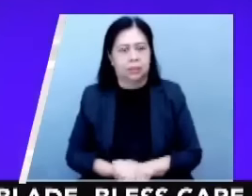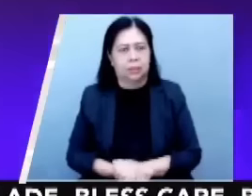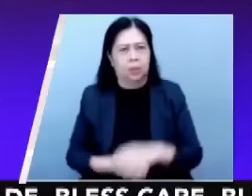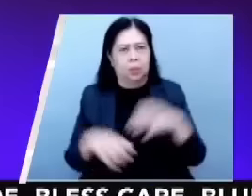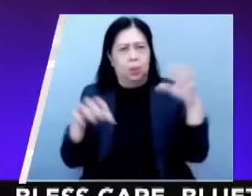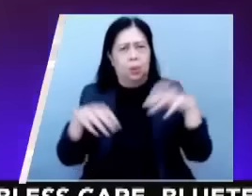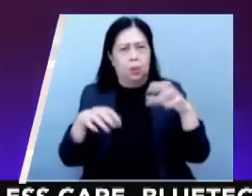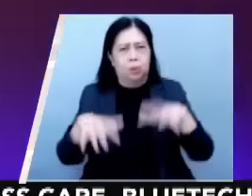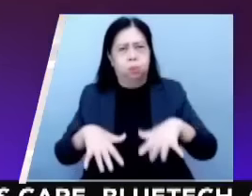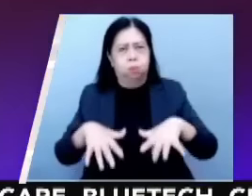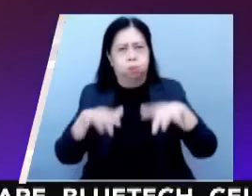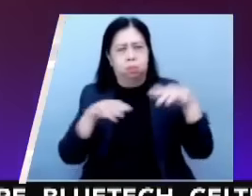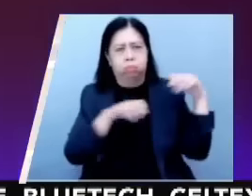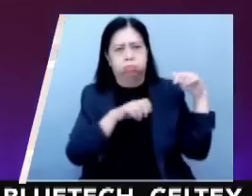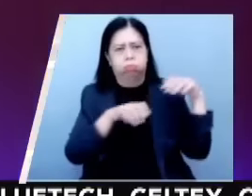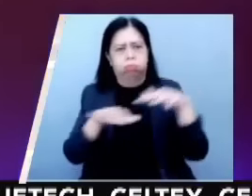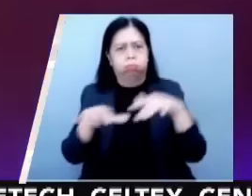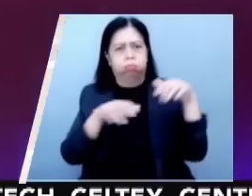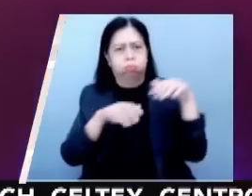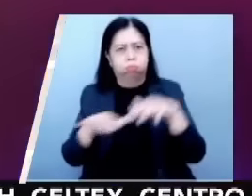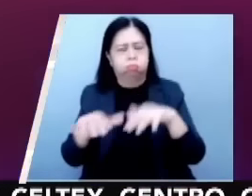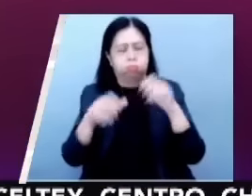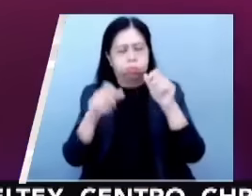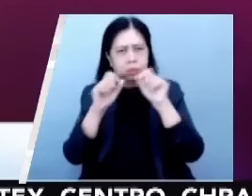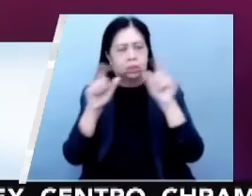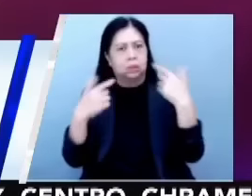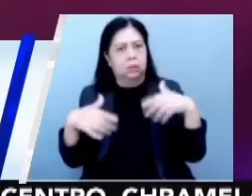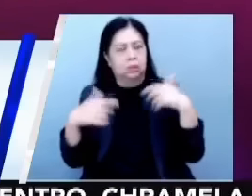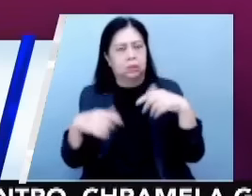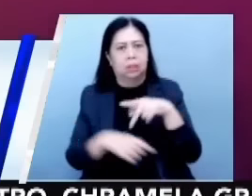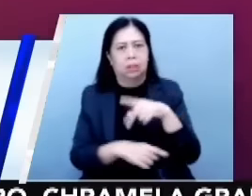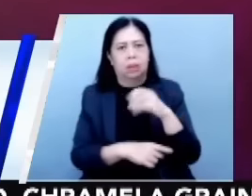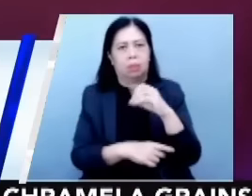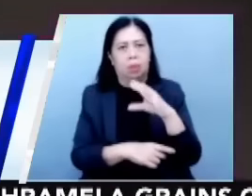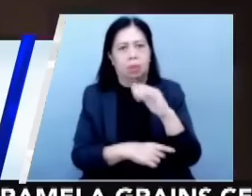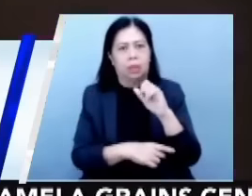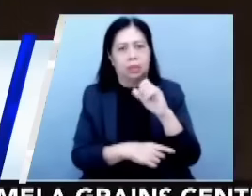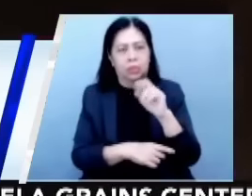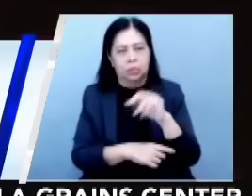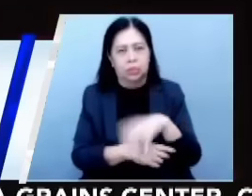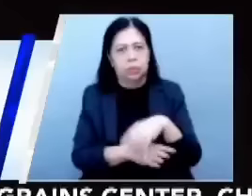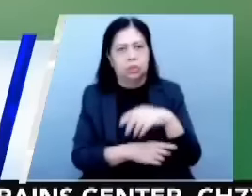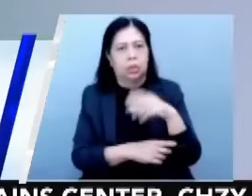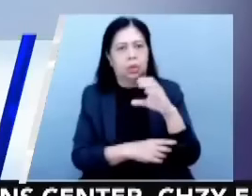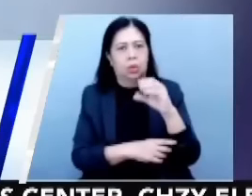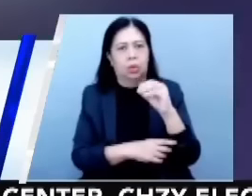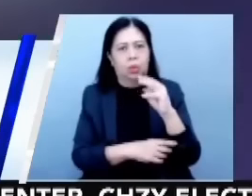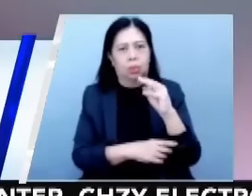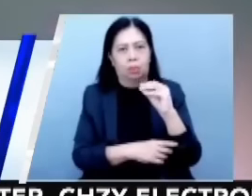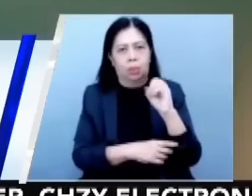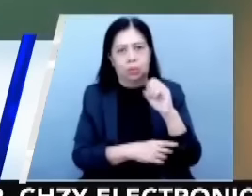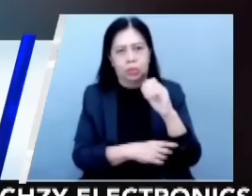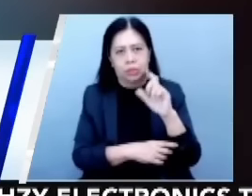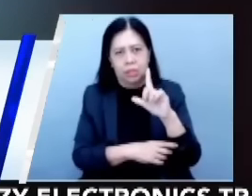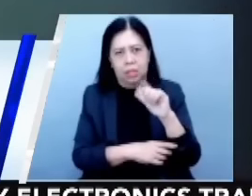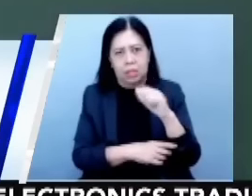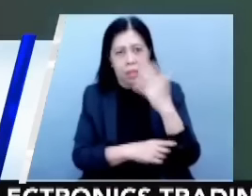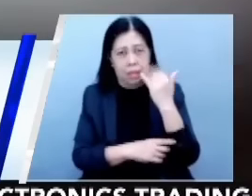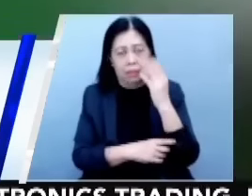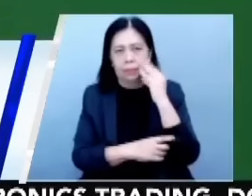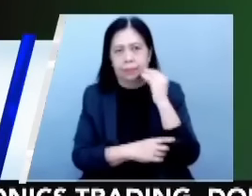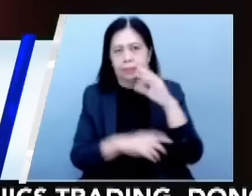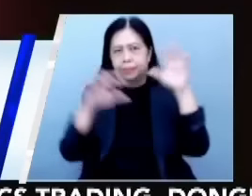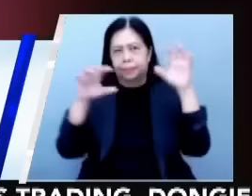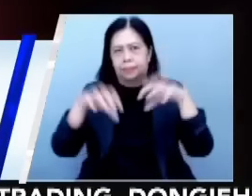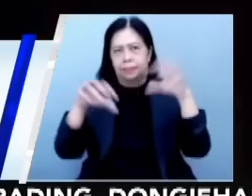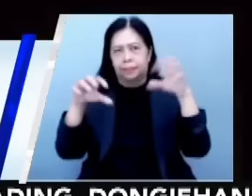Rumaragas ang baha ang gumulat sa mga residente sa poblasyon Compostela, Davao de Oro matapos ang naranasang malakas na ulan. Pahirapan ang pagtawid